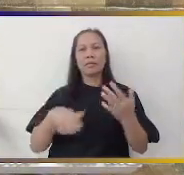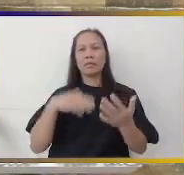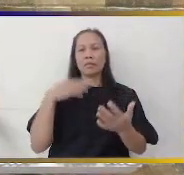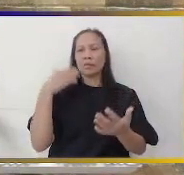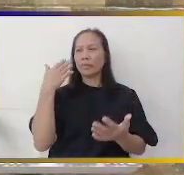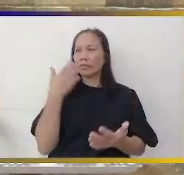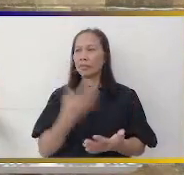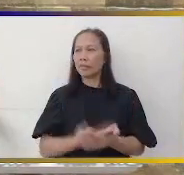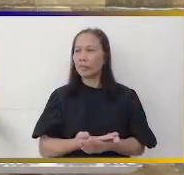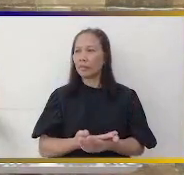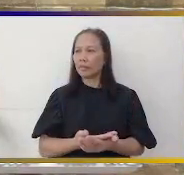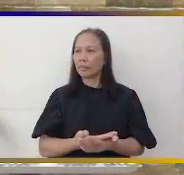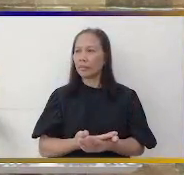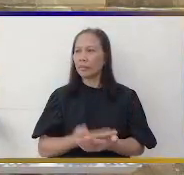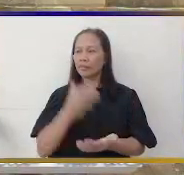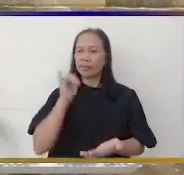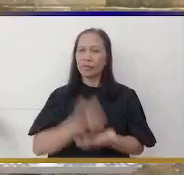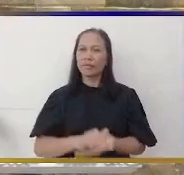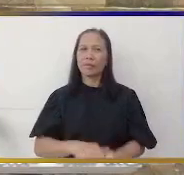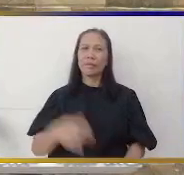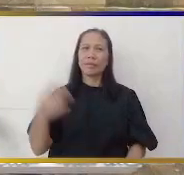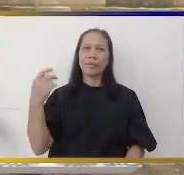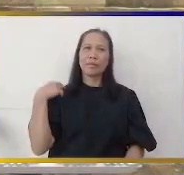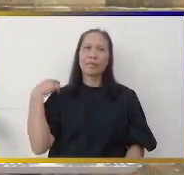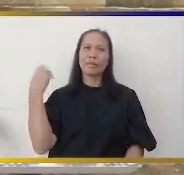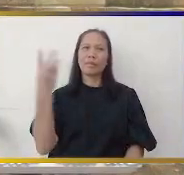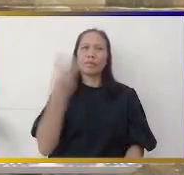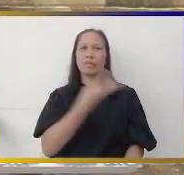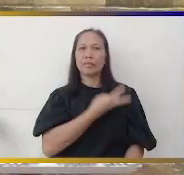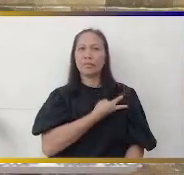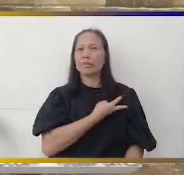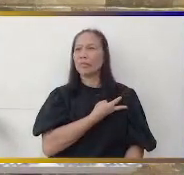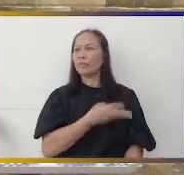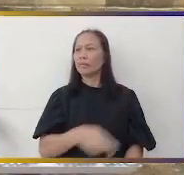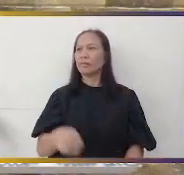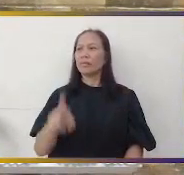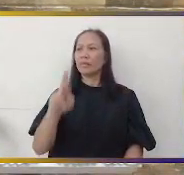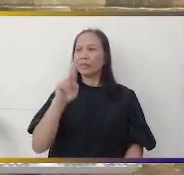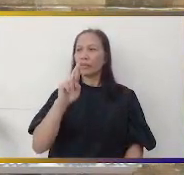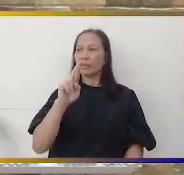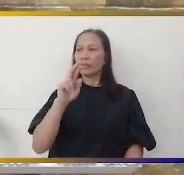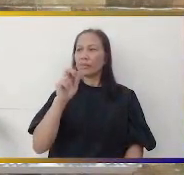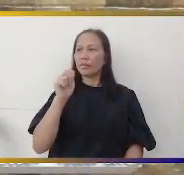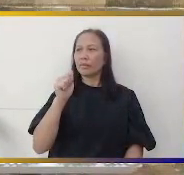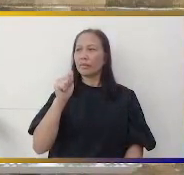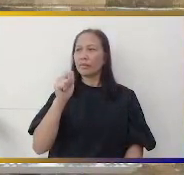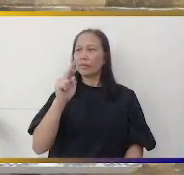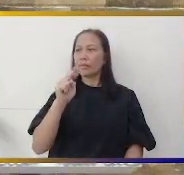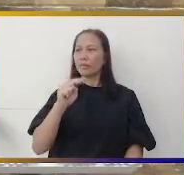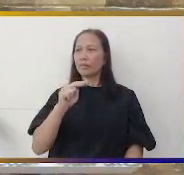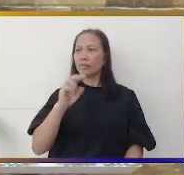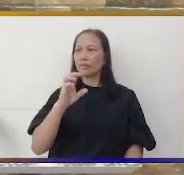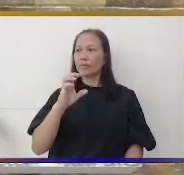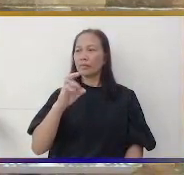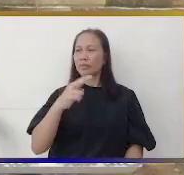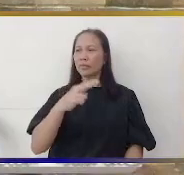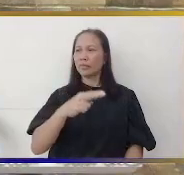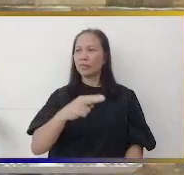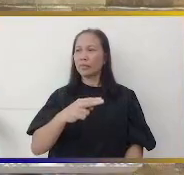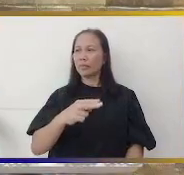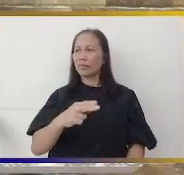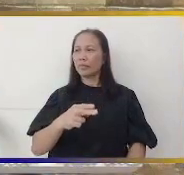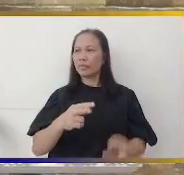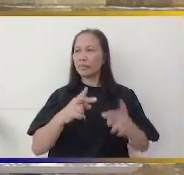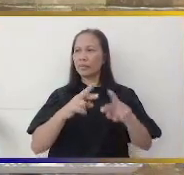rantso hindi makapaniwala yung iba sa inyo you see Bakit tayo dumating sa pagkakataon na tayo ay